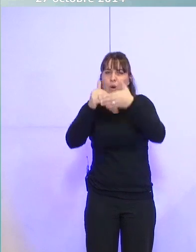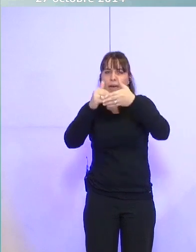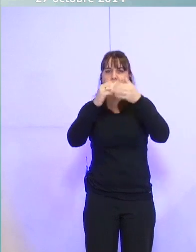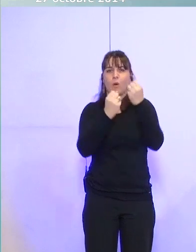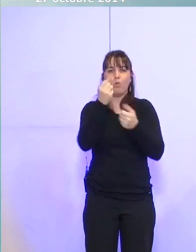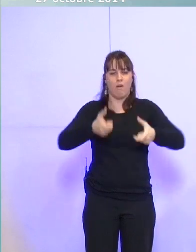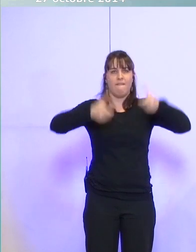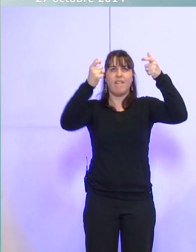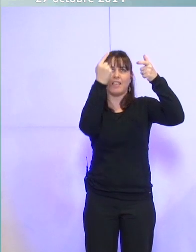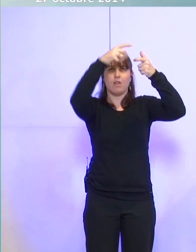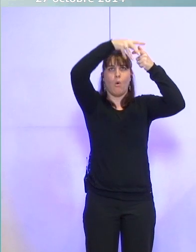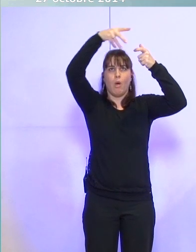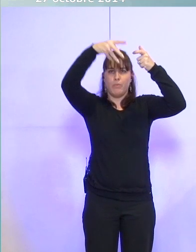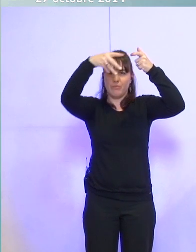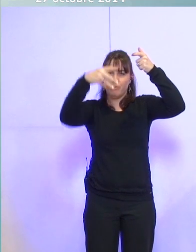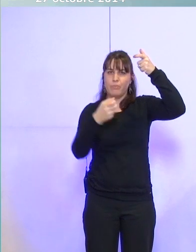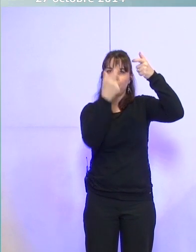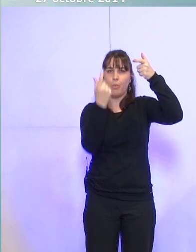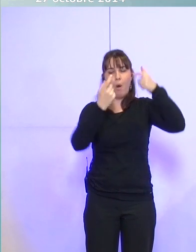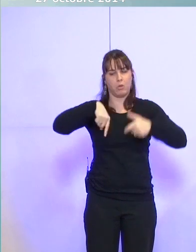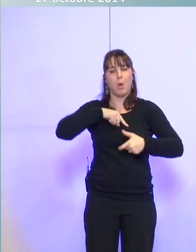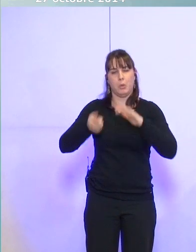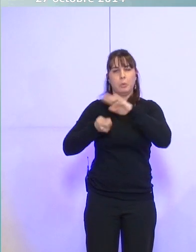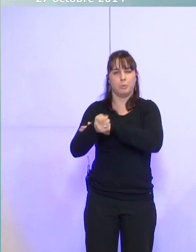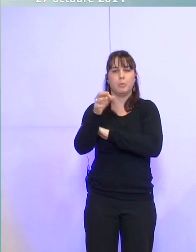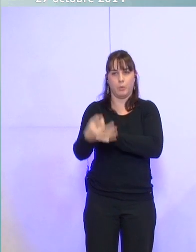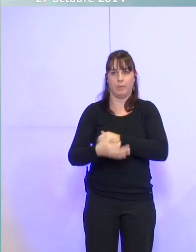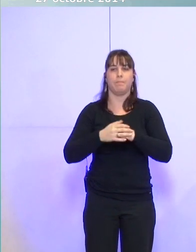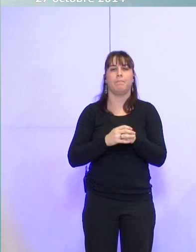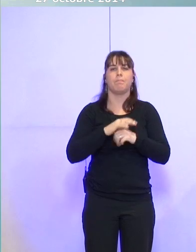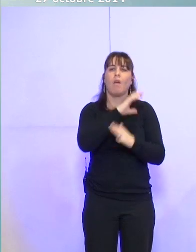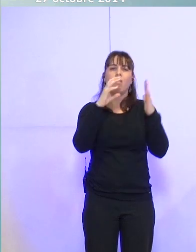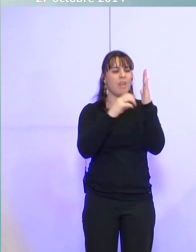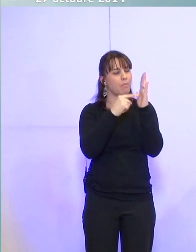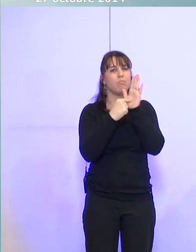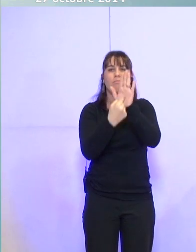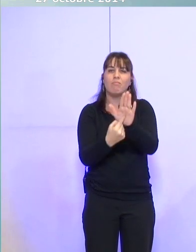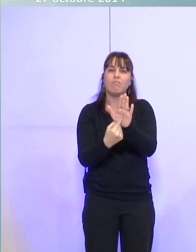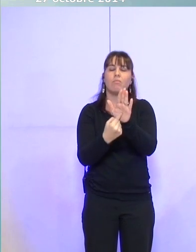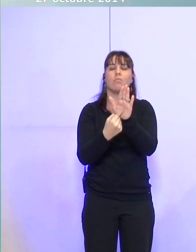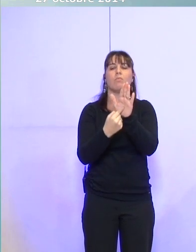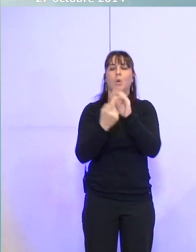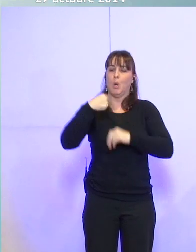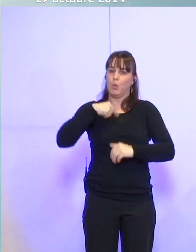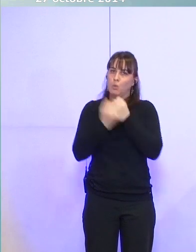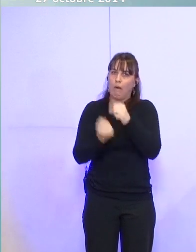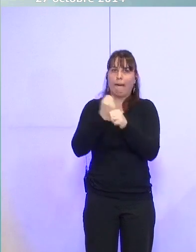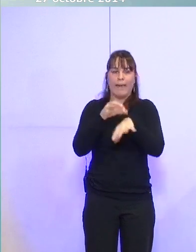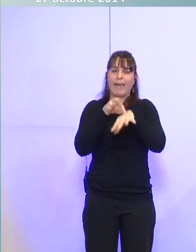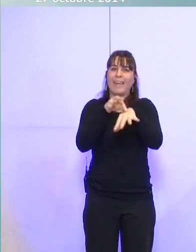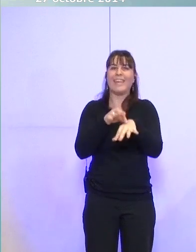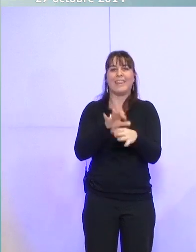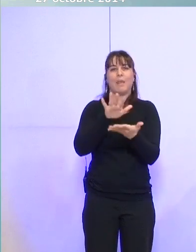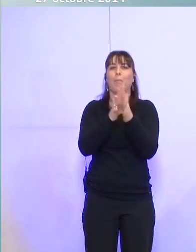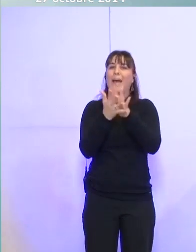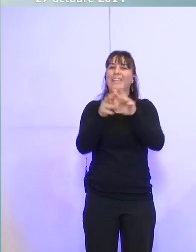grimpantes le long des façades. Pour accompagner cette délibération, Nous avons réalisé un guide pratique à l'usage des grenoblois